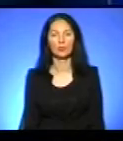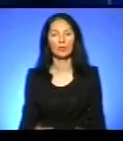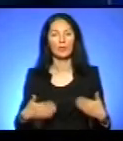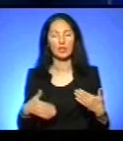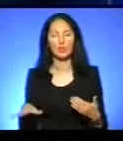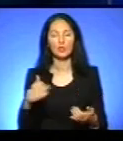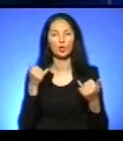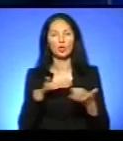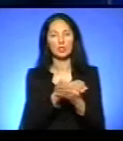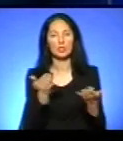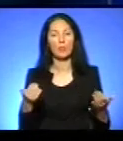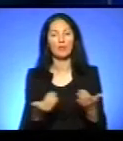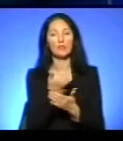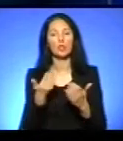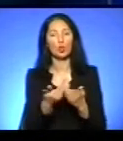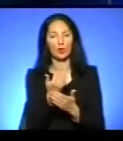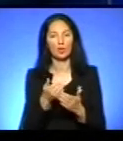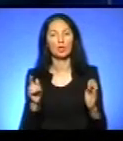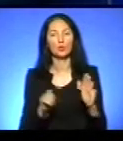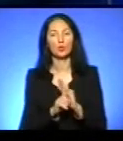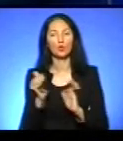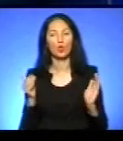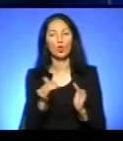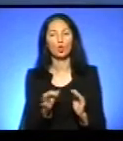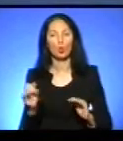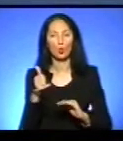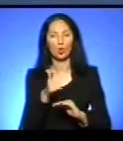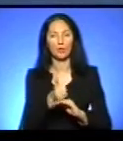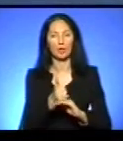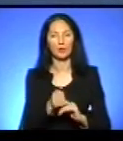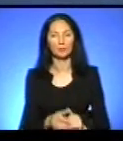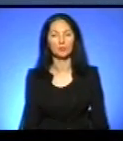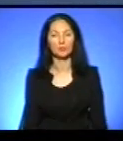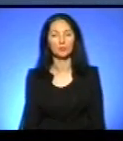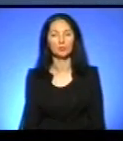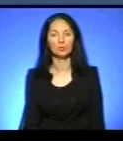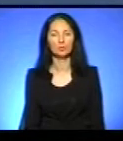Вітаю всіх, хто зараз з нами. В ефірі новини. Спочатку коротко про головне.